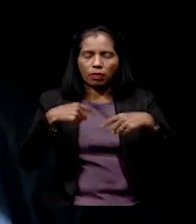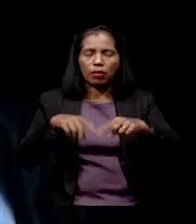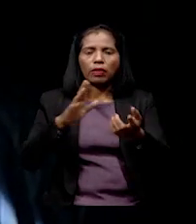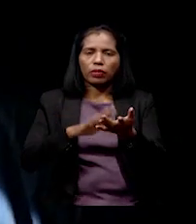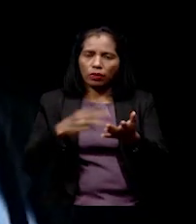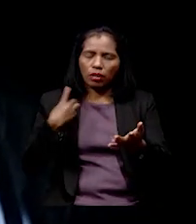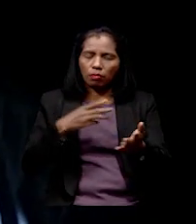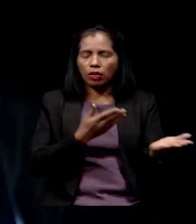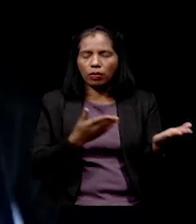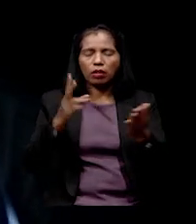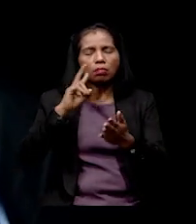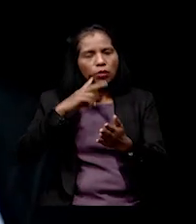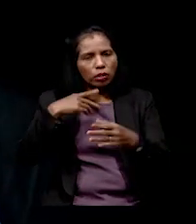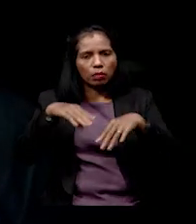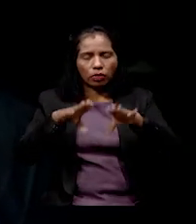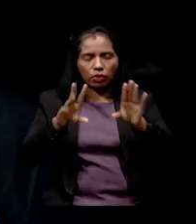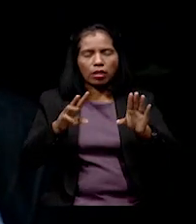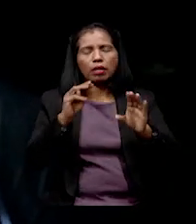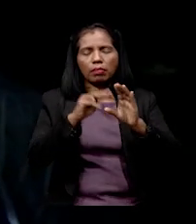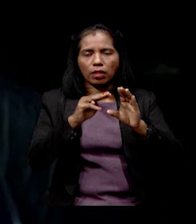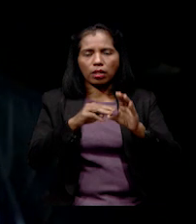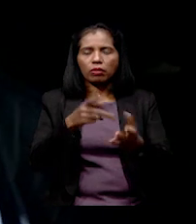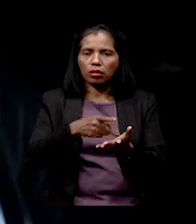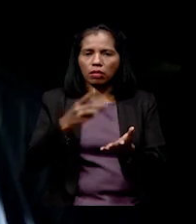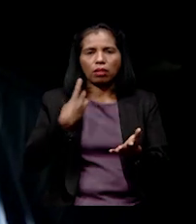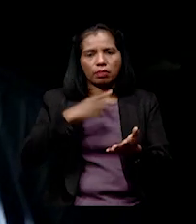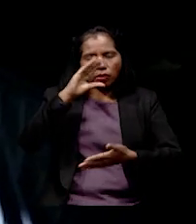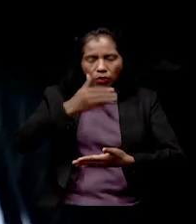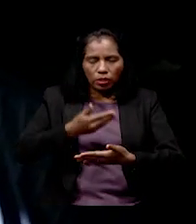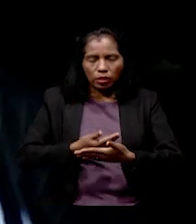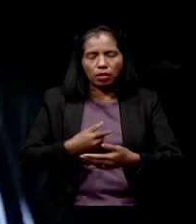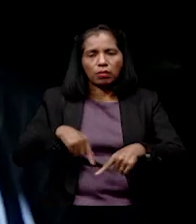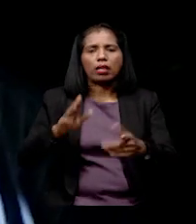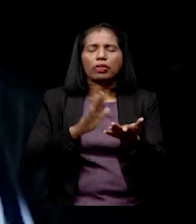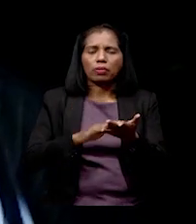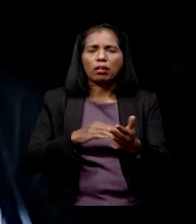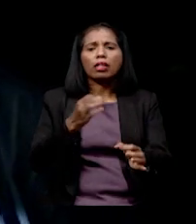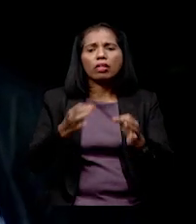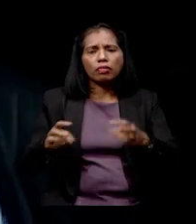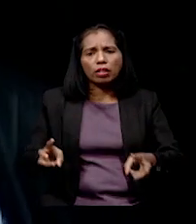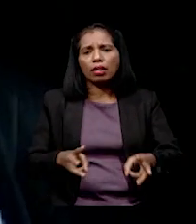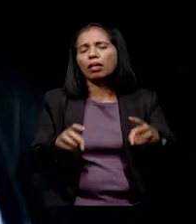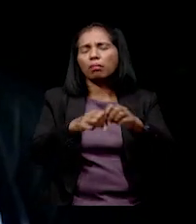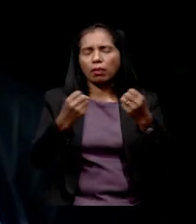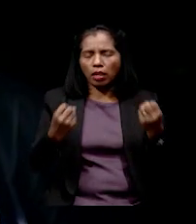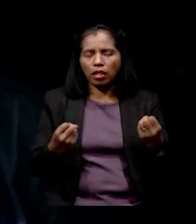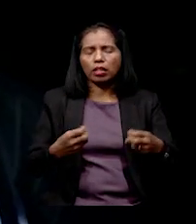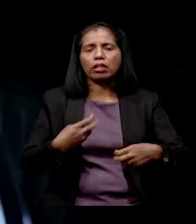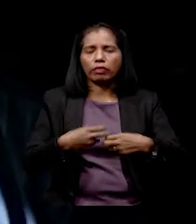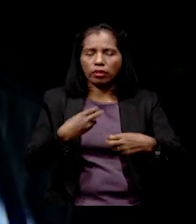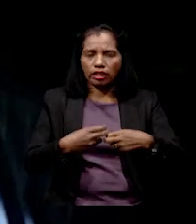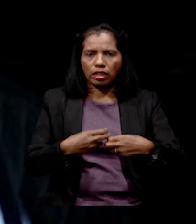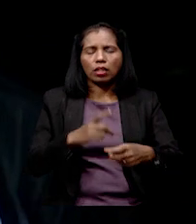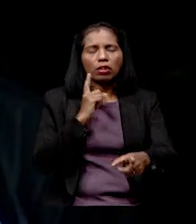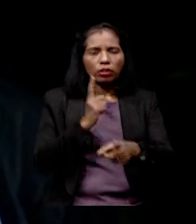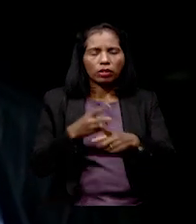buat sir ne ba merkada ne parati bele sir amne wan sir ba skola se dalan nir ne ma kahane sir ne di fikun ta tepte wis ba amne moris ba no